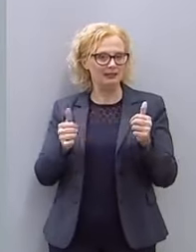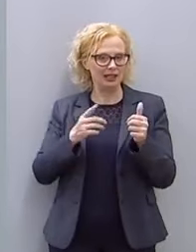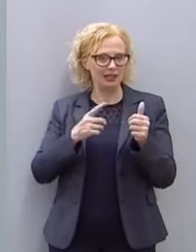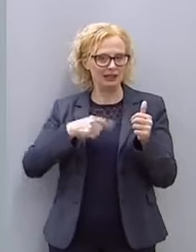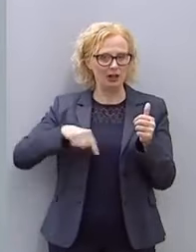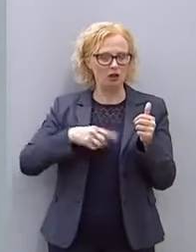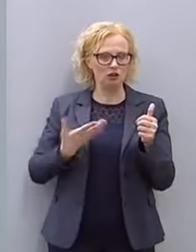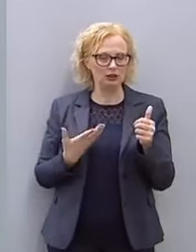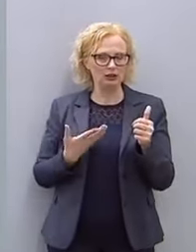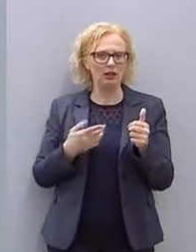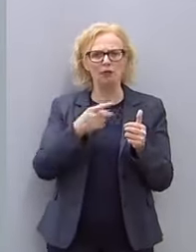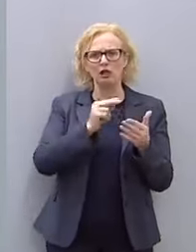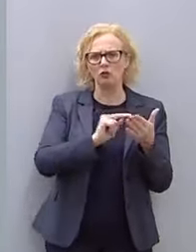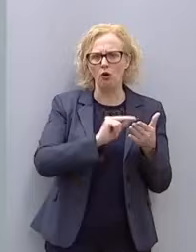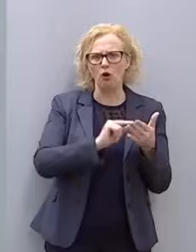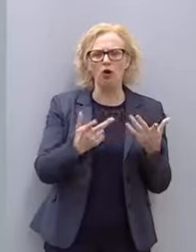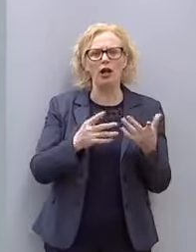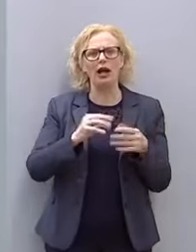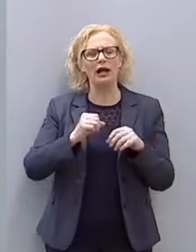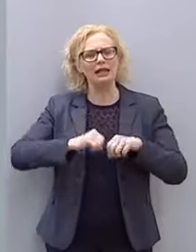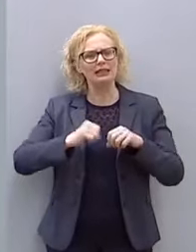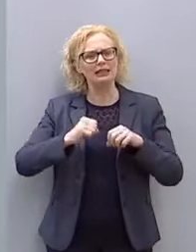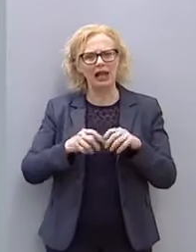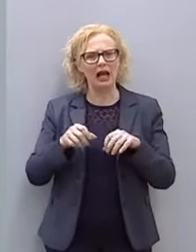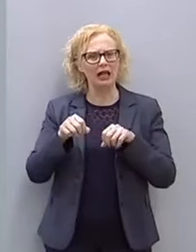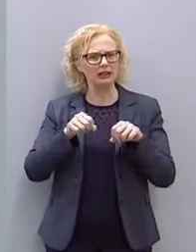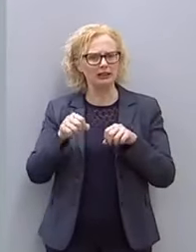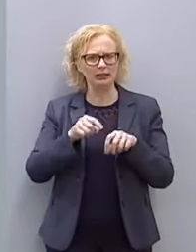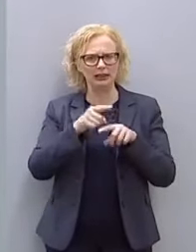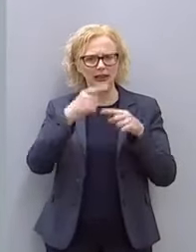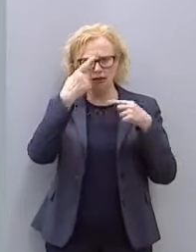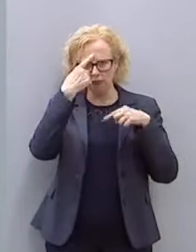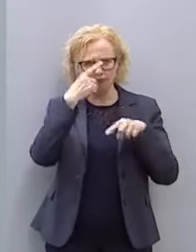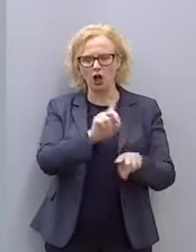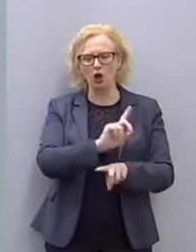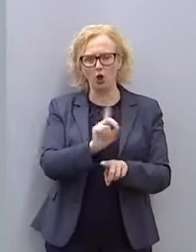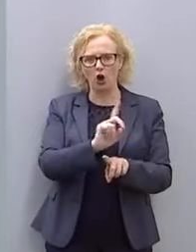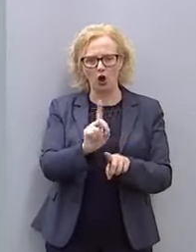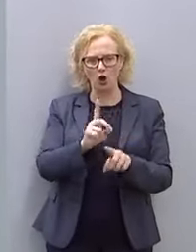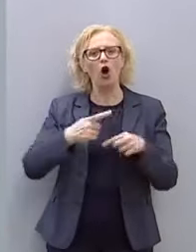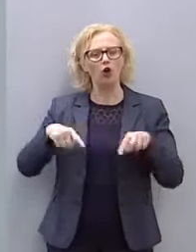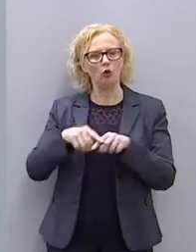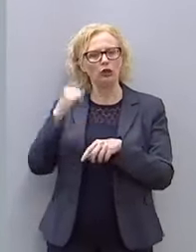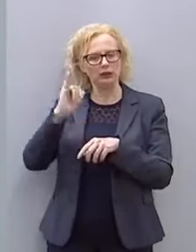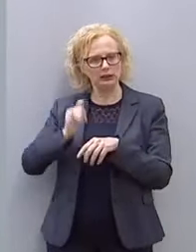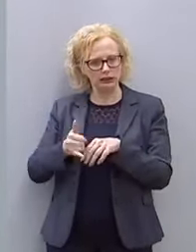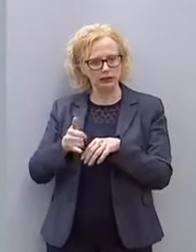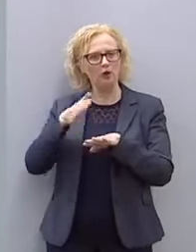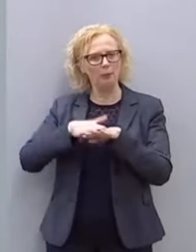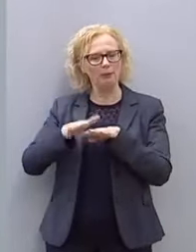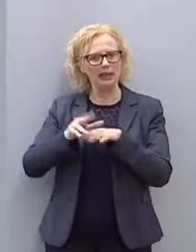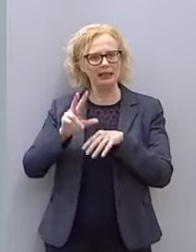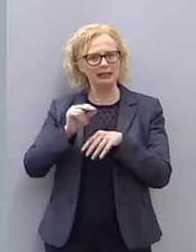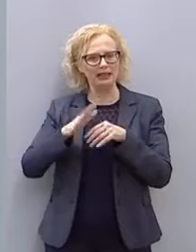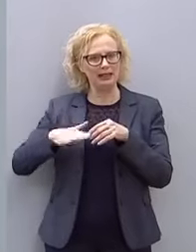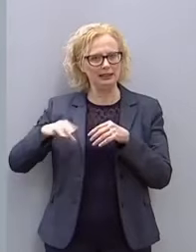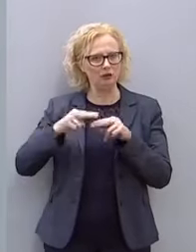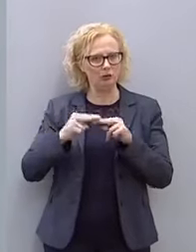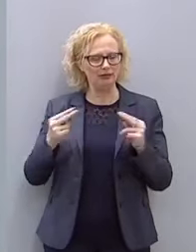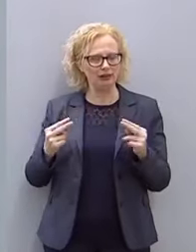la scuola non hanno la sanità non tutte le nostre competenze da gestire